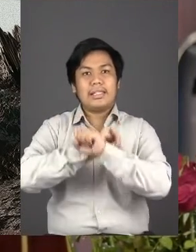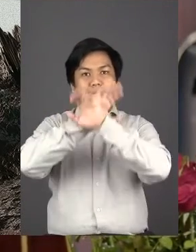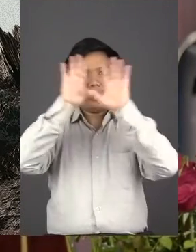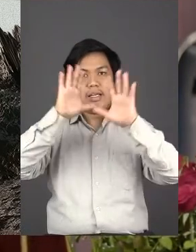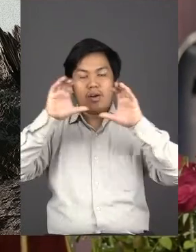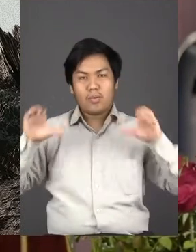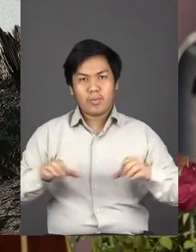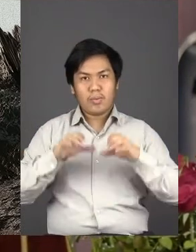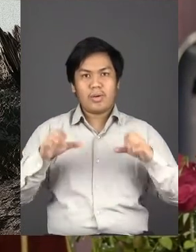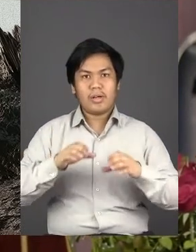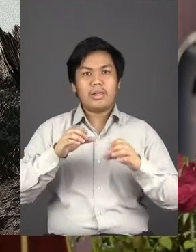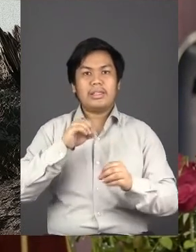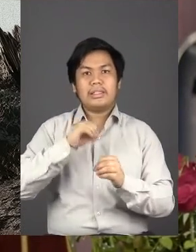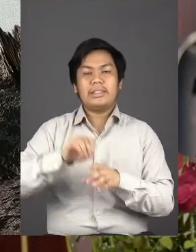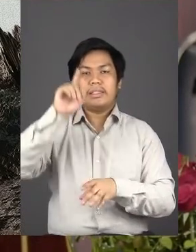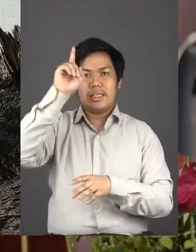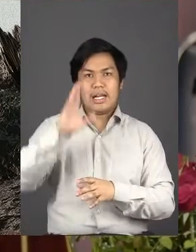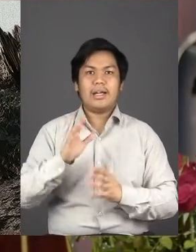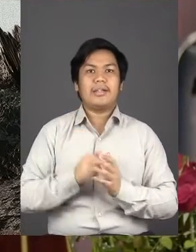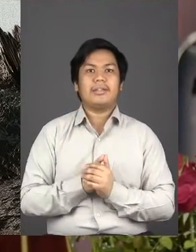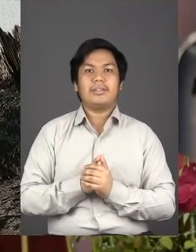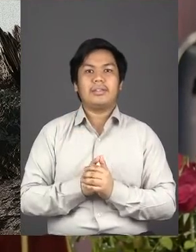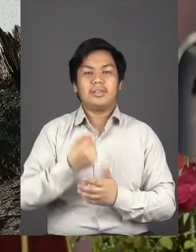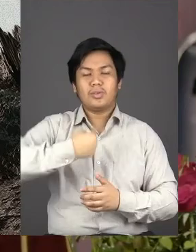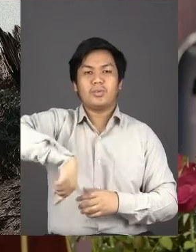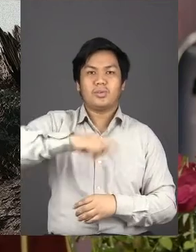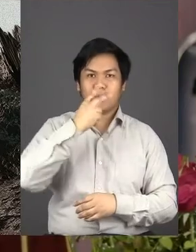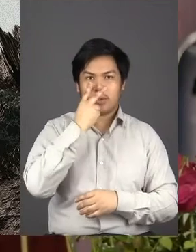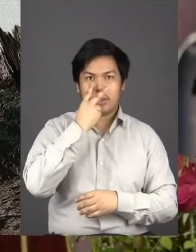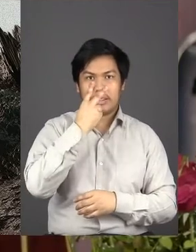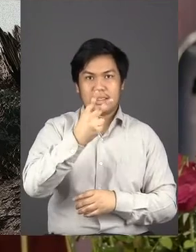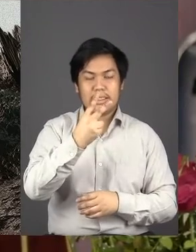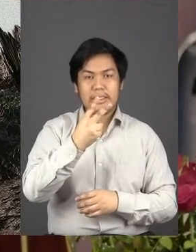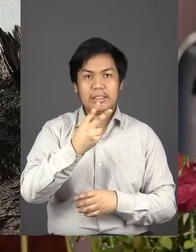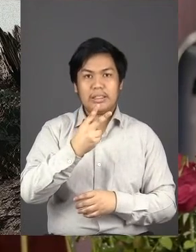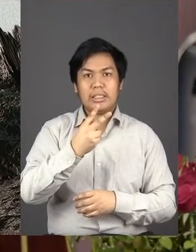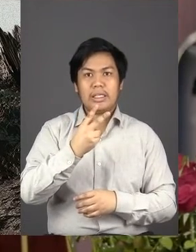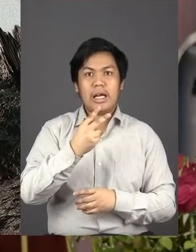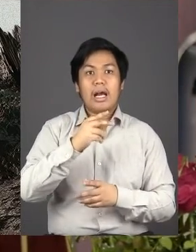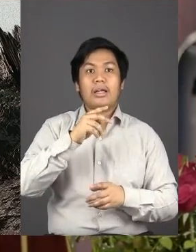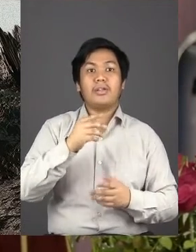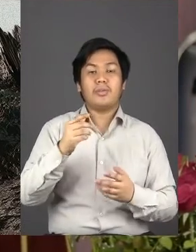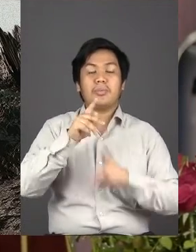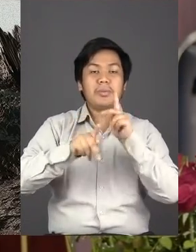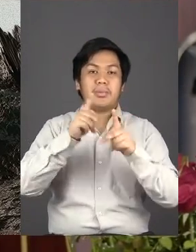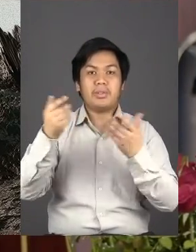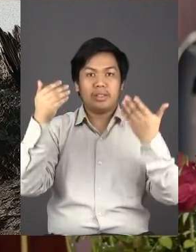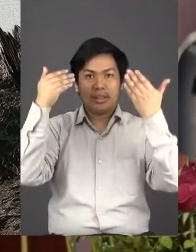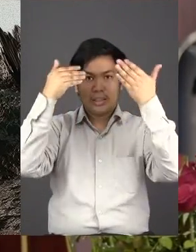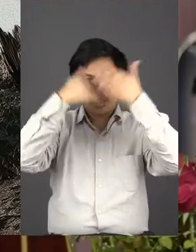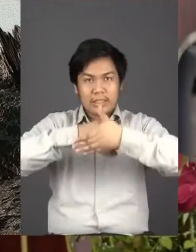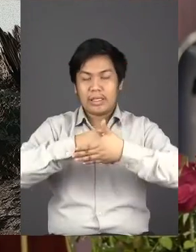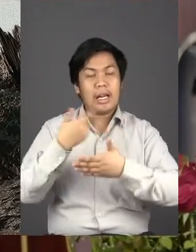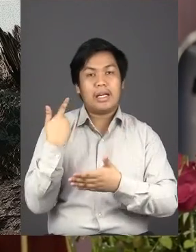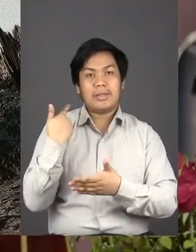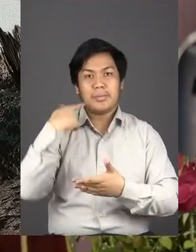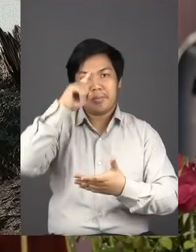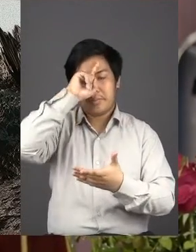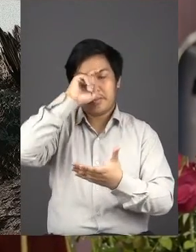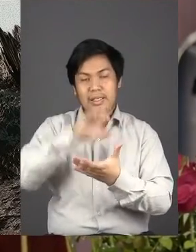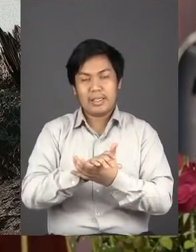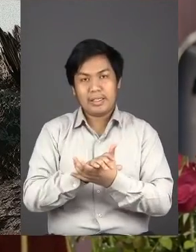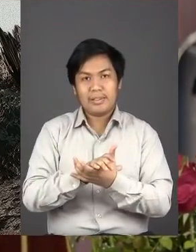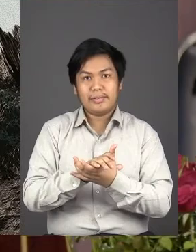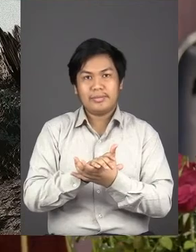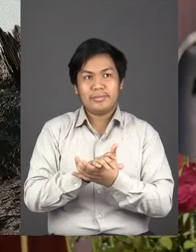have been carried out in God. Nakikita po ng mga nasa kadiliman, yung mga hindi pa nakakakilala sa Panginoon, ang